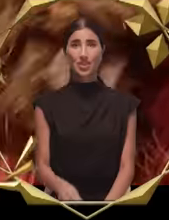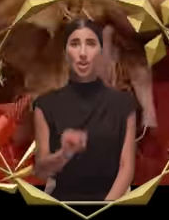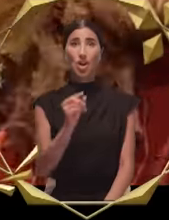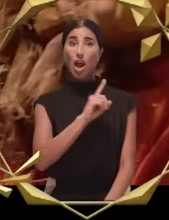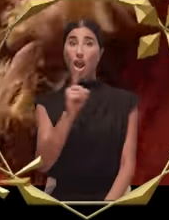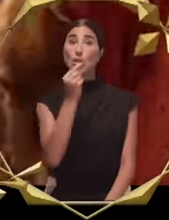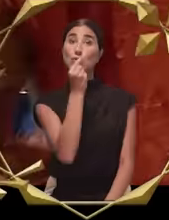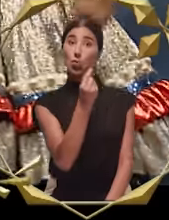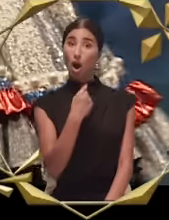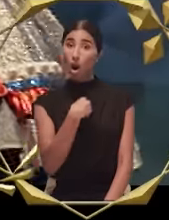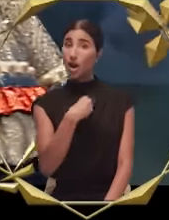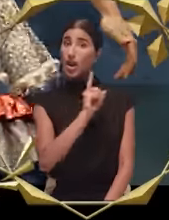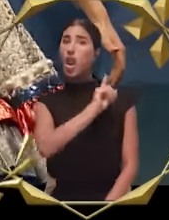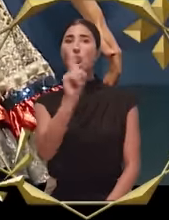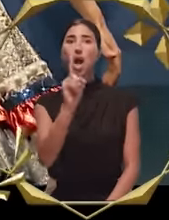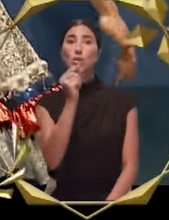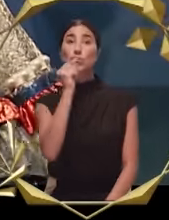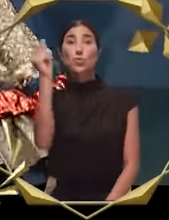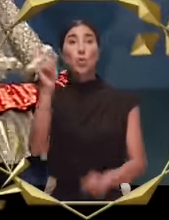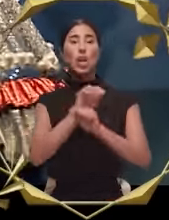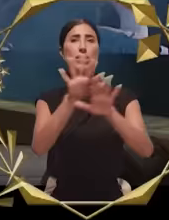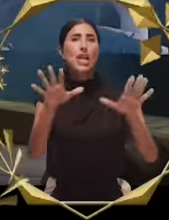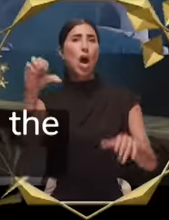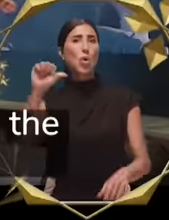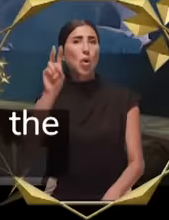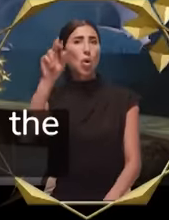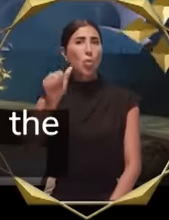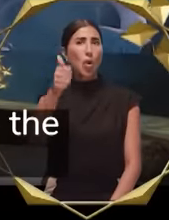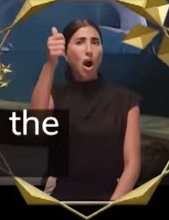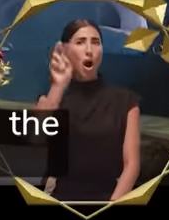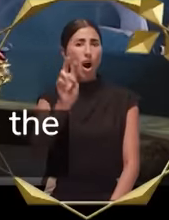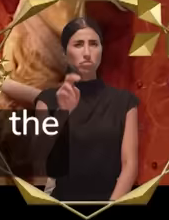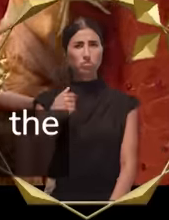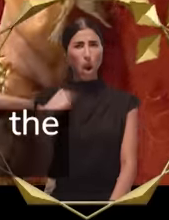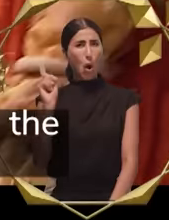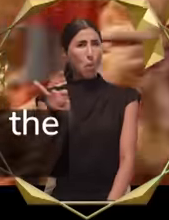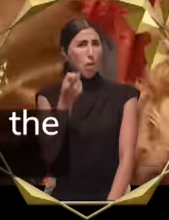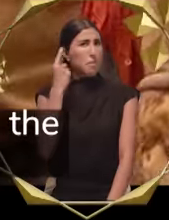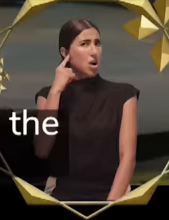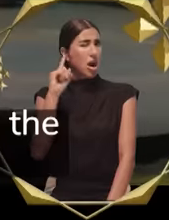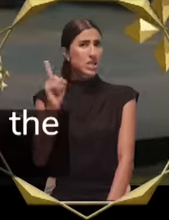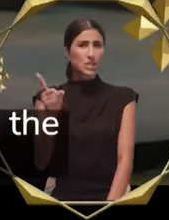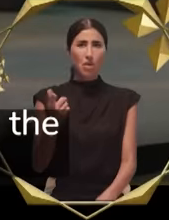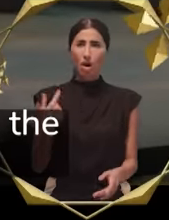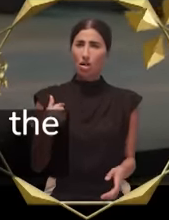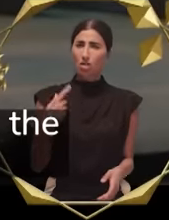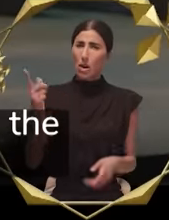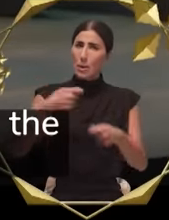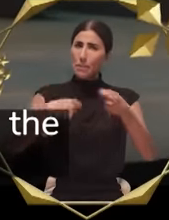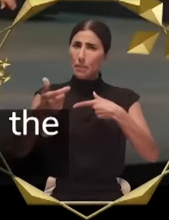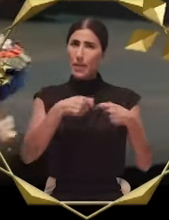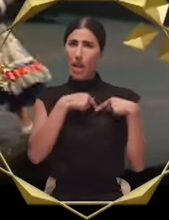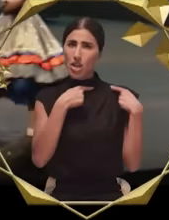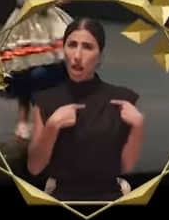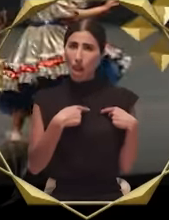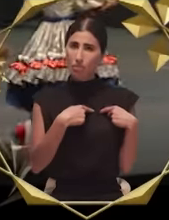تطلبه منا أطلب من ساحر وقوى أنا لما أسمع عنا أيبيع قلبا في